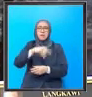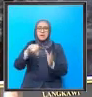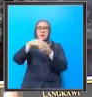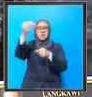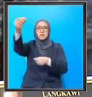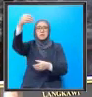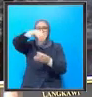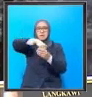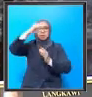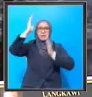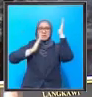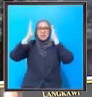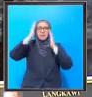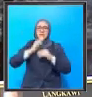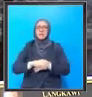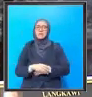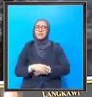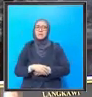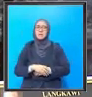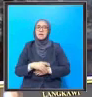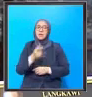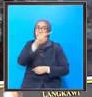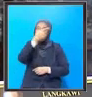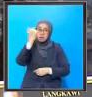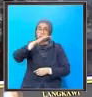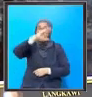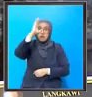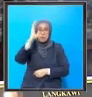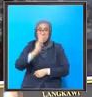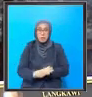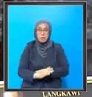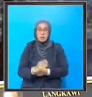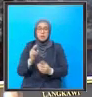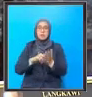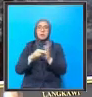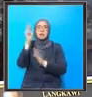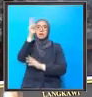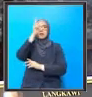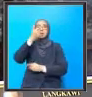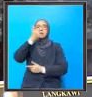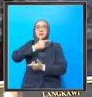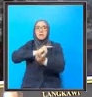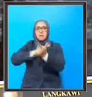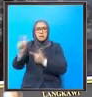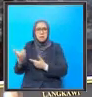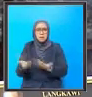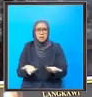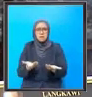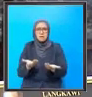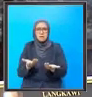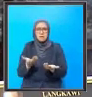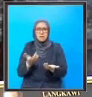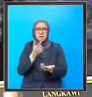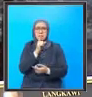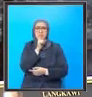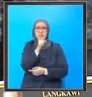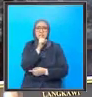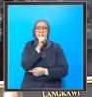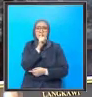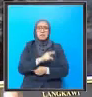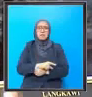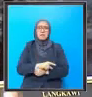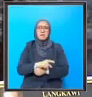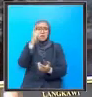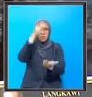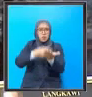di malaysia jadi dengan karena tak pernah maka kita tak lulus sebaliknya udang galah